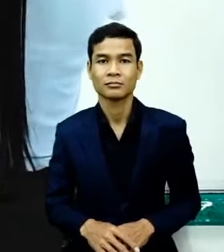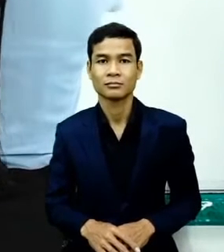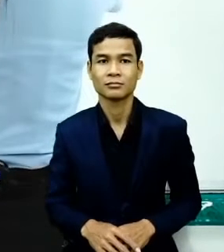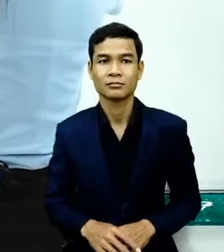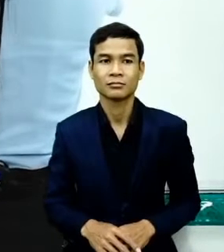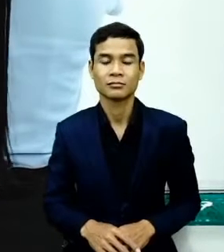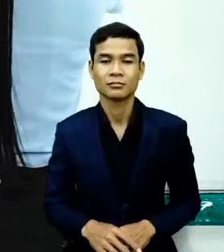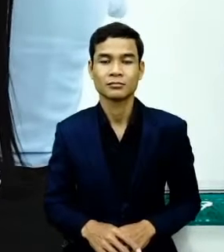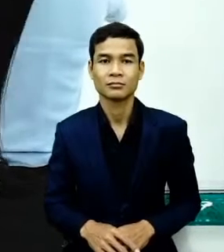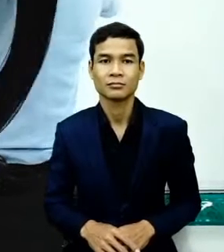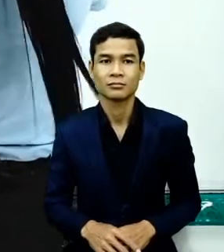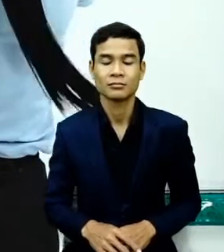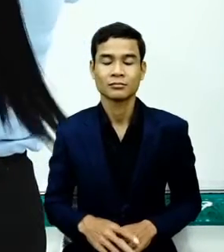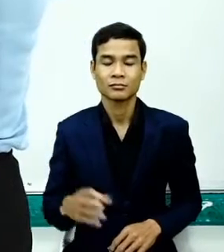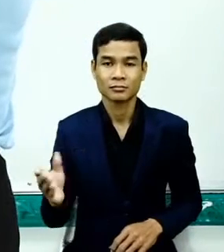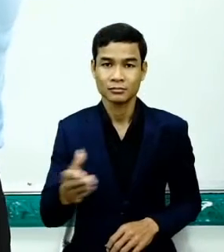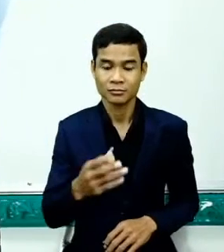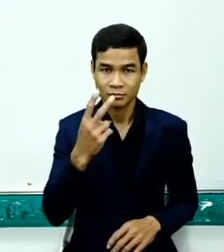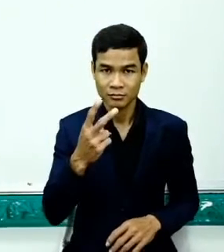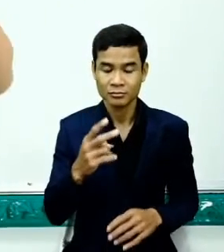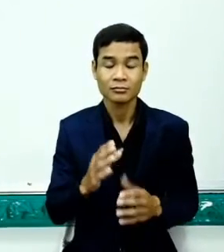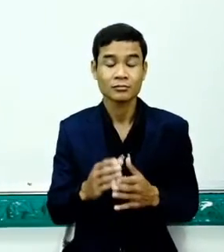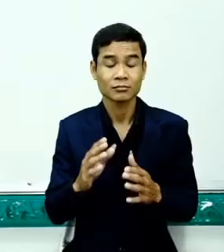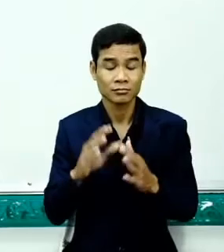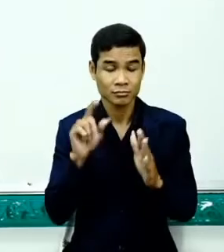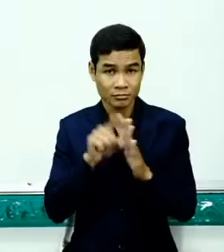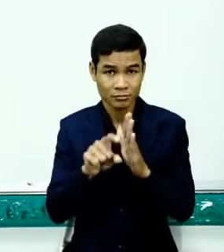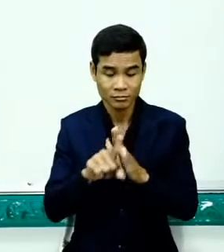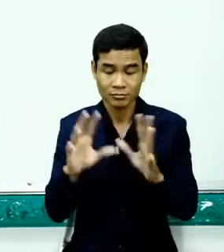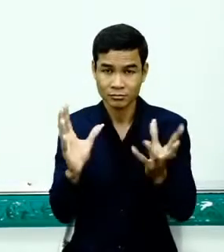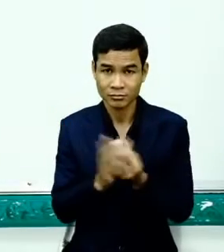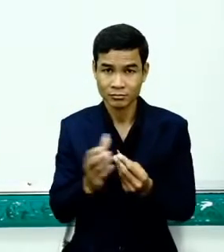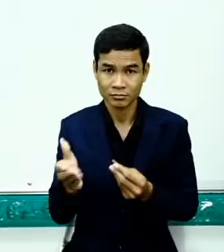កូនទាំងអស់គ្នាចូលរួមសង្កេតមើលចំណងជើងណា